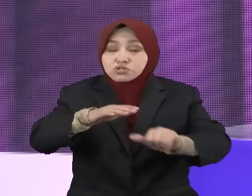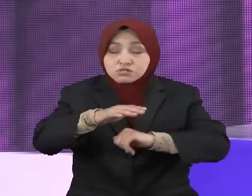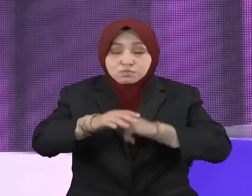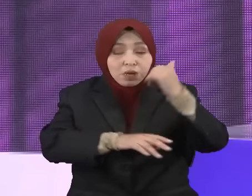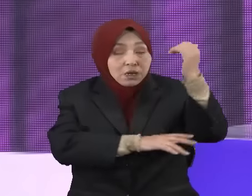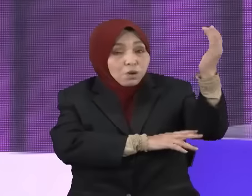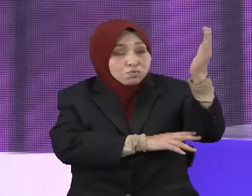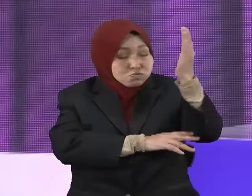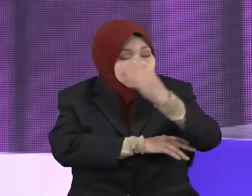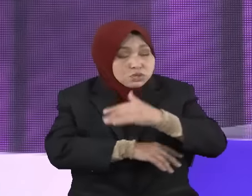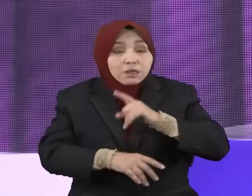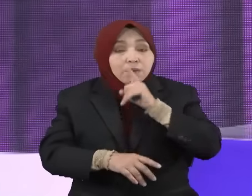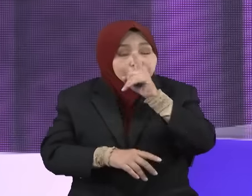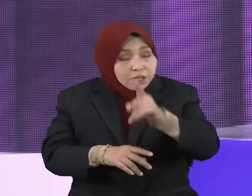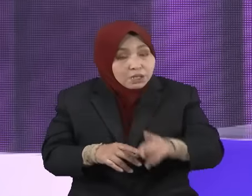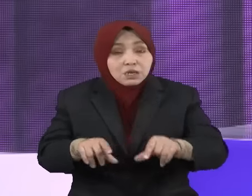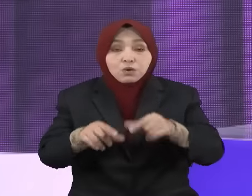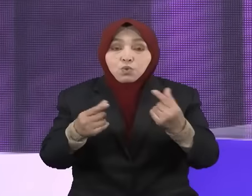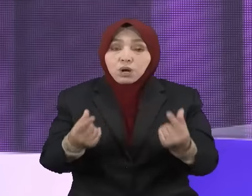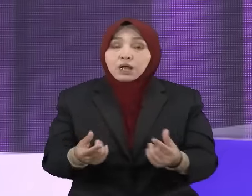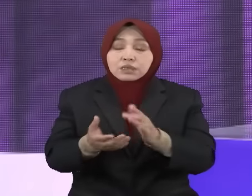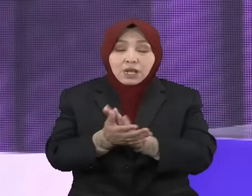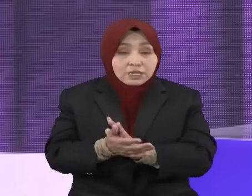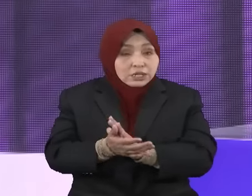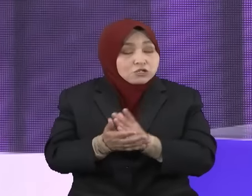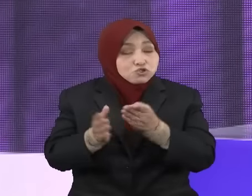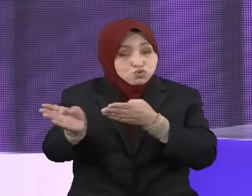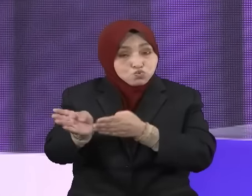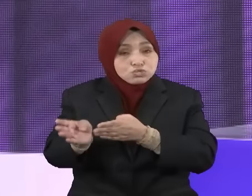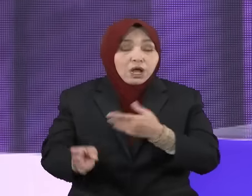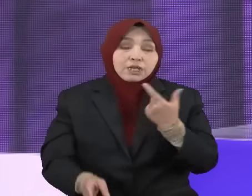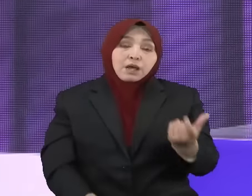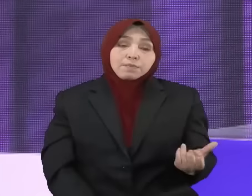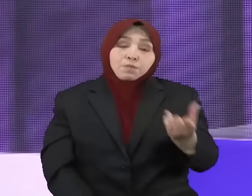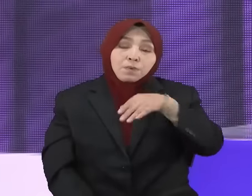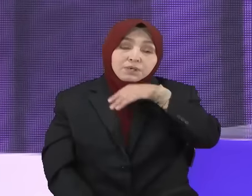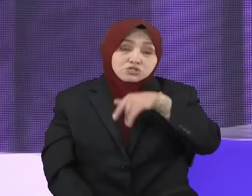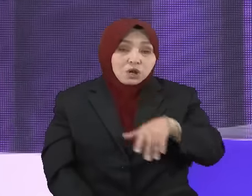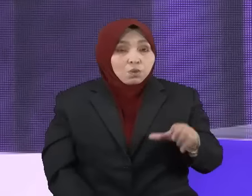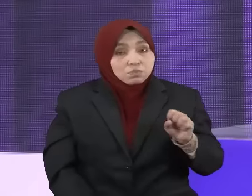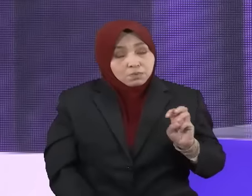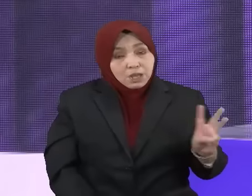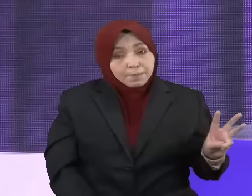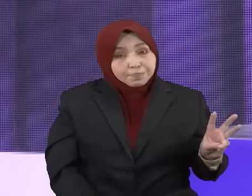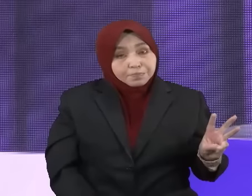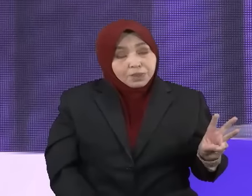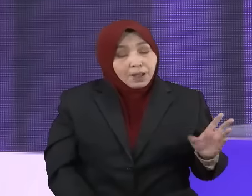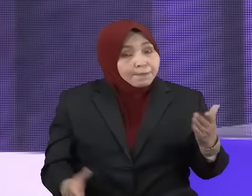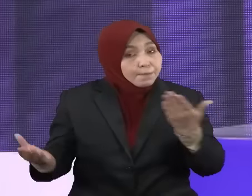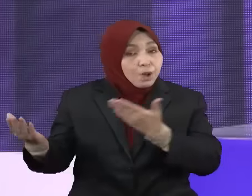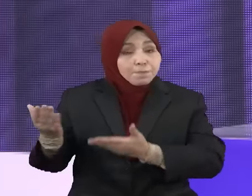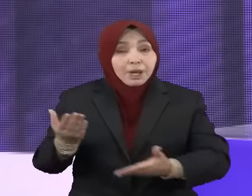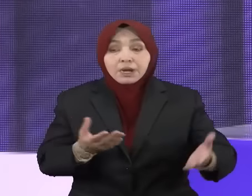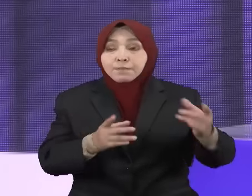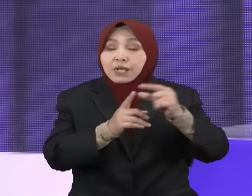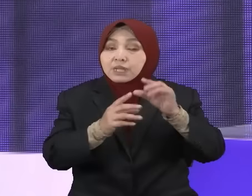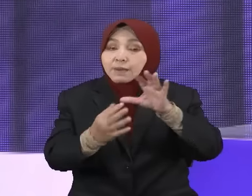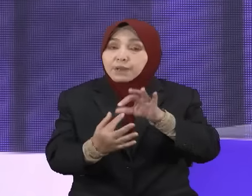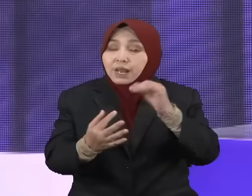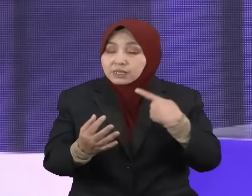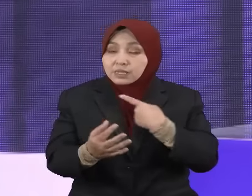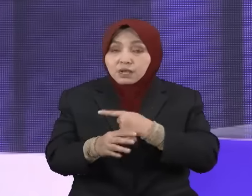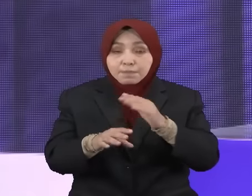hujjatul baligh daripada Al-Quran dan sunnah Nabi sallallahu alaihi wasallam. Membawa kepada perkataan pilihan